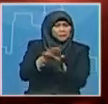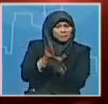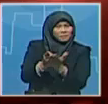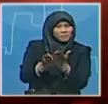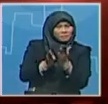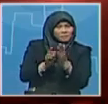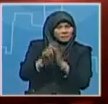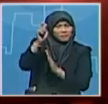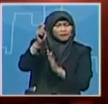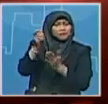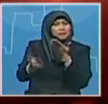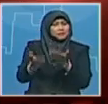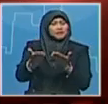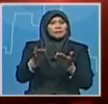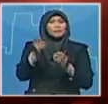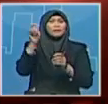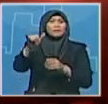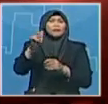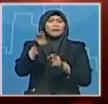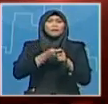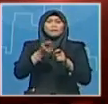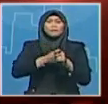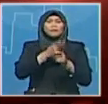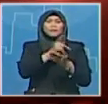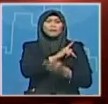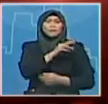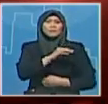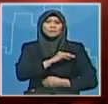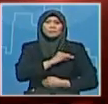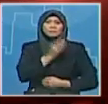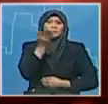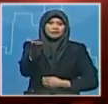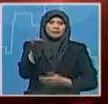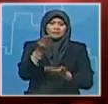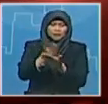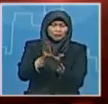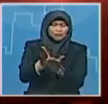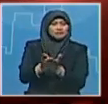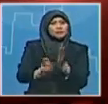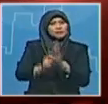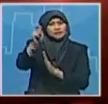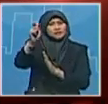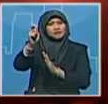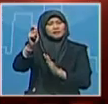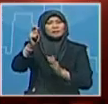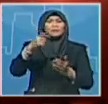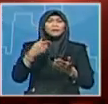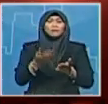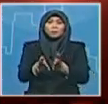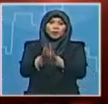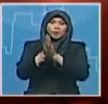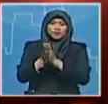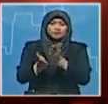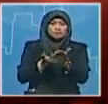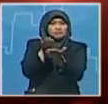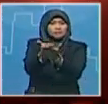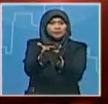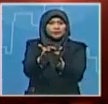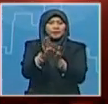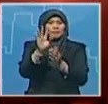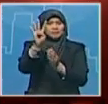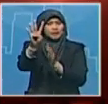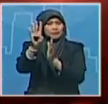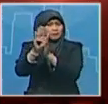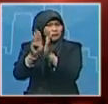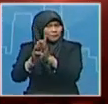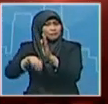jadi, pasti setiap kementerian sebenarnya meminta peruntukan yang begitu besar. Termasuk yang, kami yang kami mohon adalah lebih kurang 4 lebih bilion.